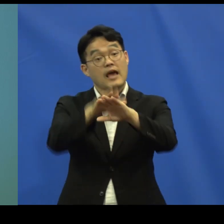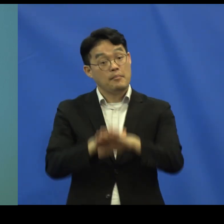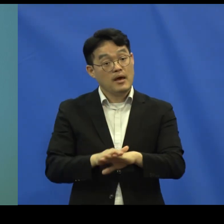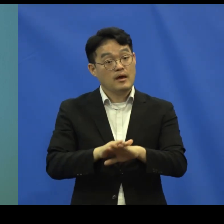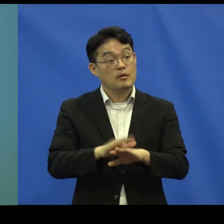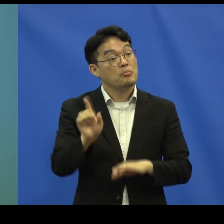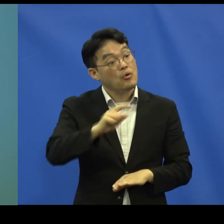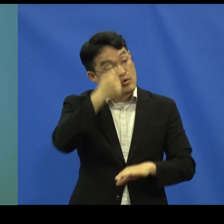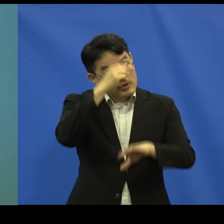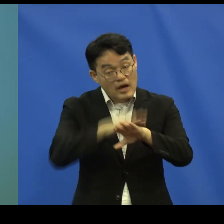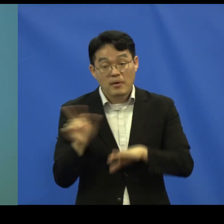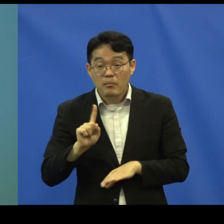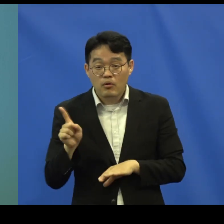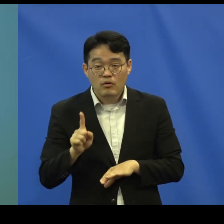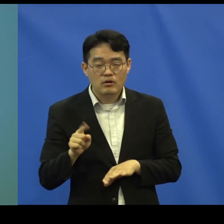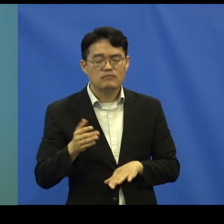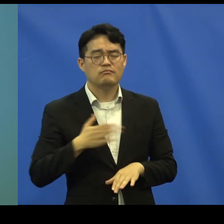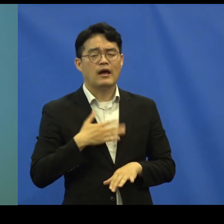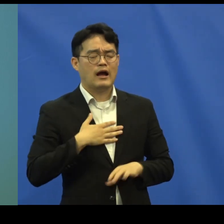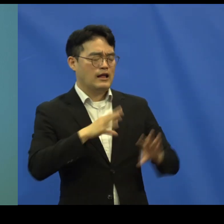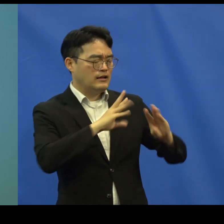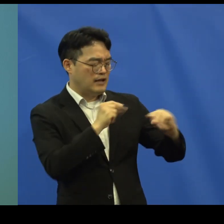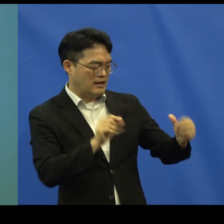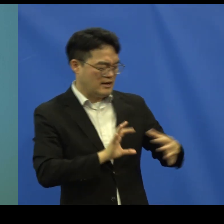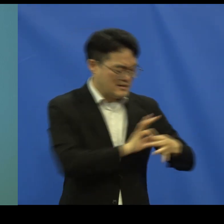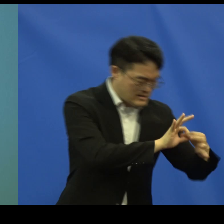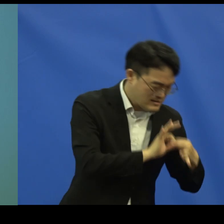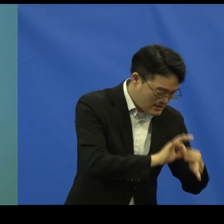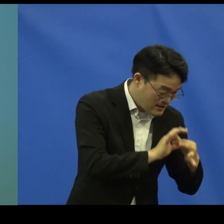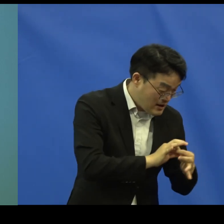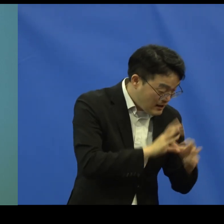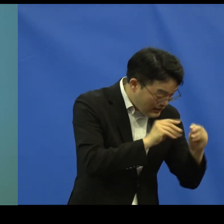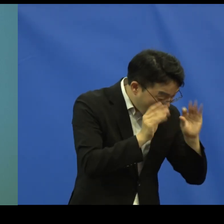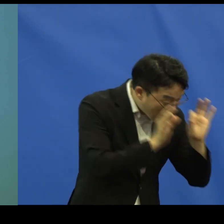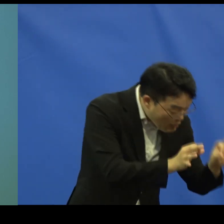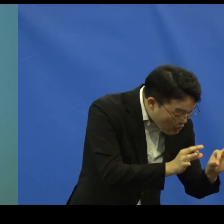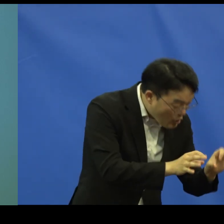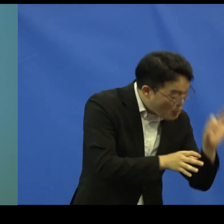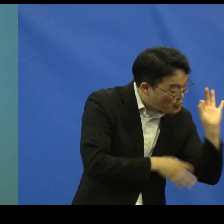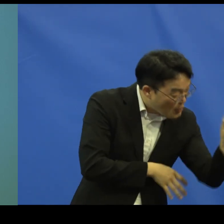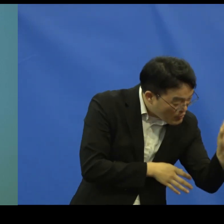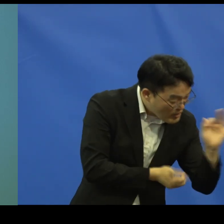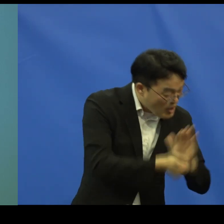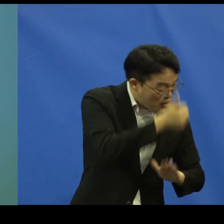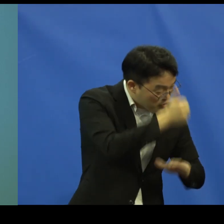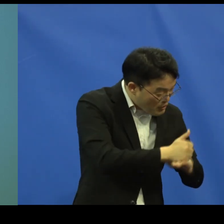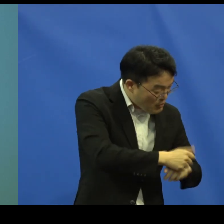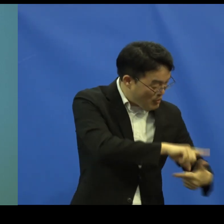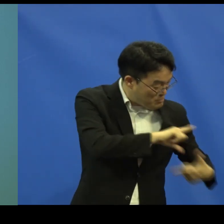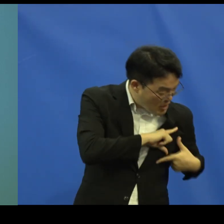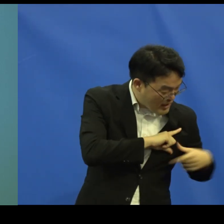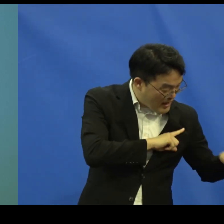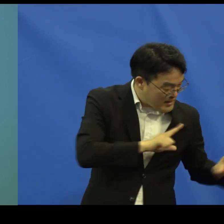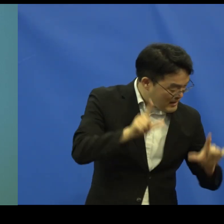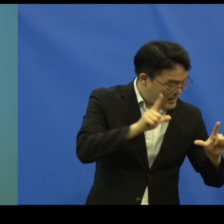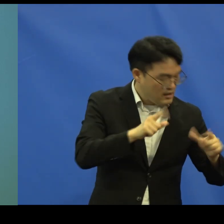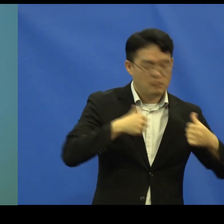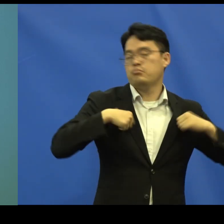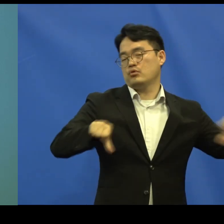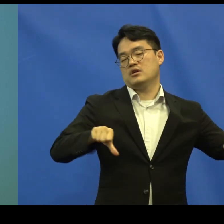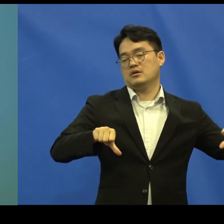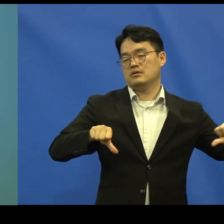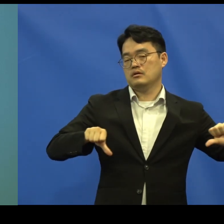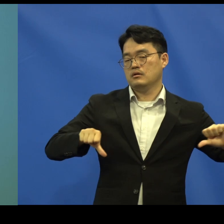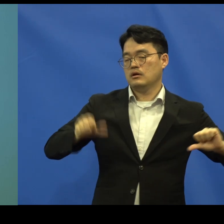바라보고, 그리고 그 하나님이 계신 그 보좌를 바라보도록 하는 것. 이게 이제 예배에서 매우 중요한